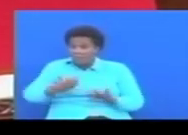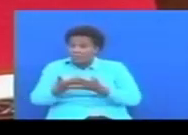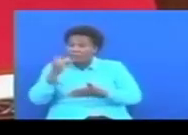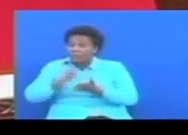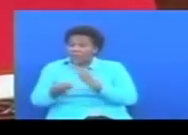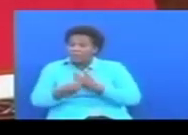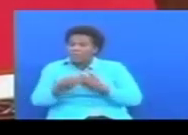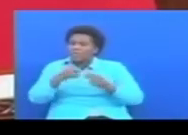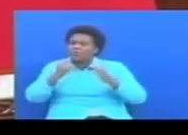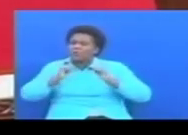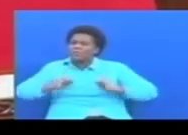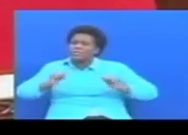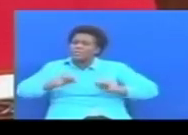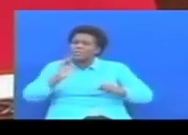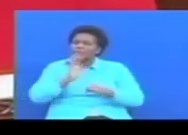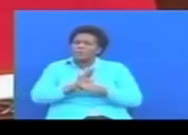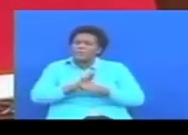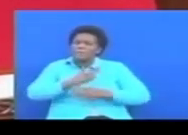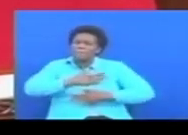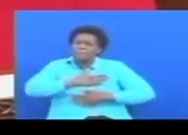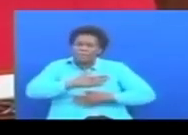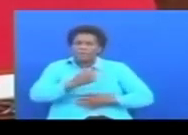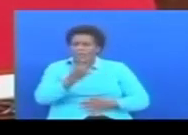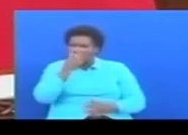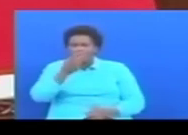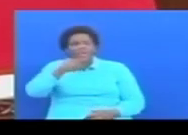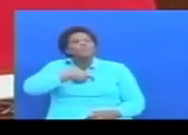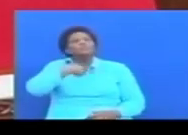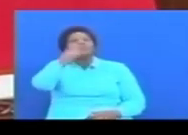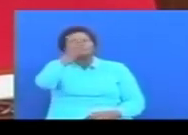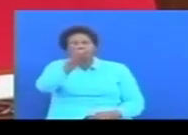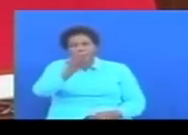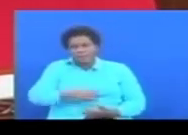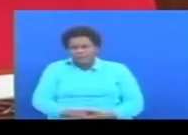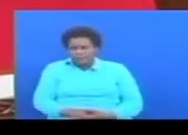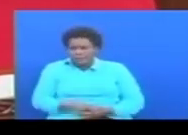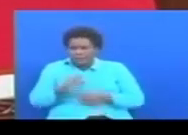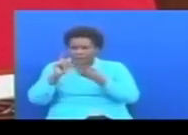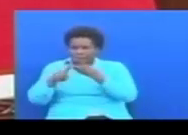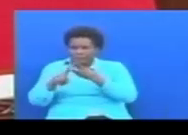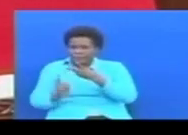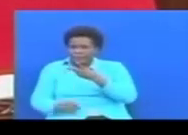twiga katika eneo lile? Lakini swala la pili ambalo pia linaweza kali na